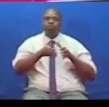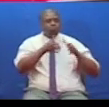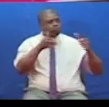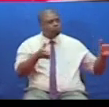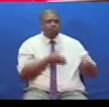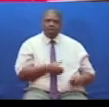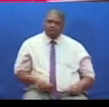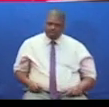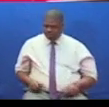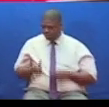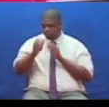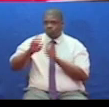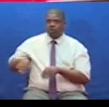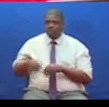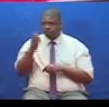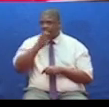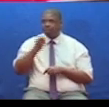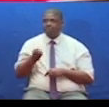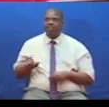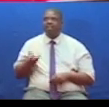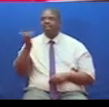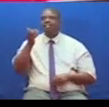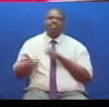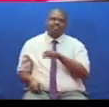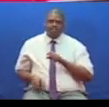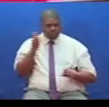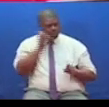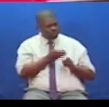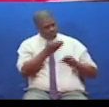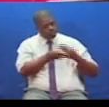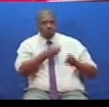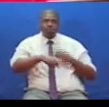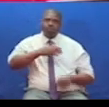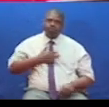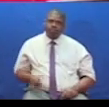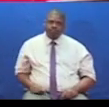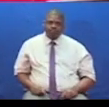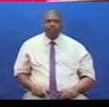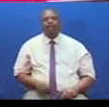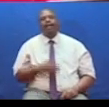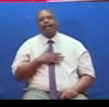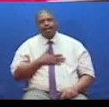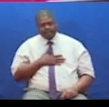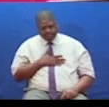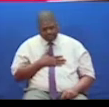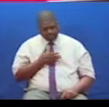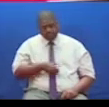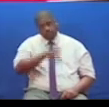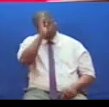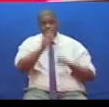kubwa. Tuwaache watutafutie hii gesi kwa ajili ya uchumi wetu. Asante sana Mheshimiwa